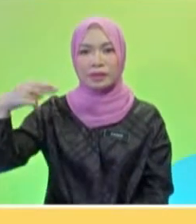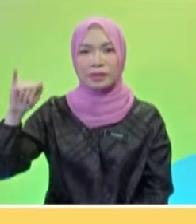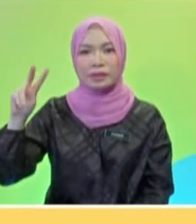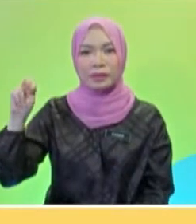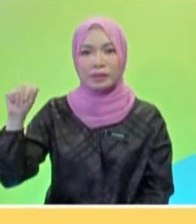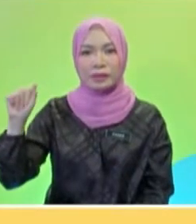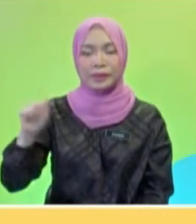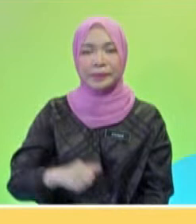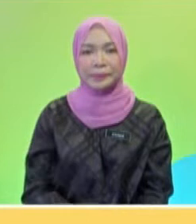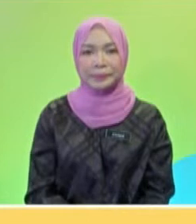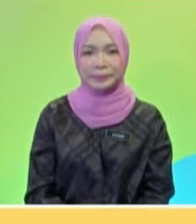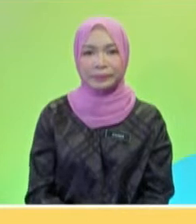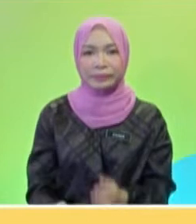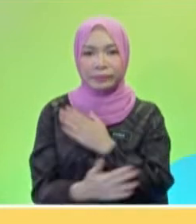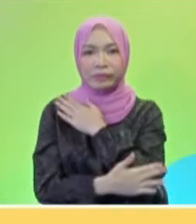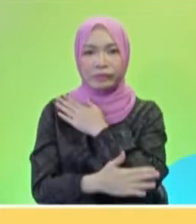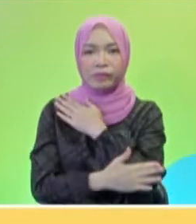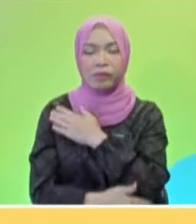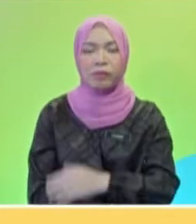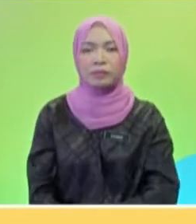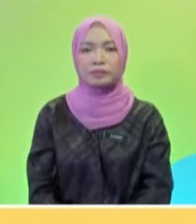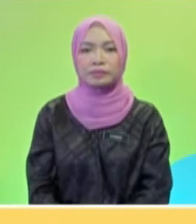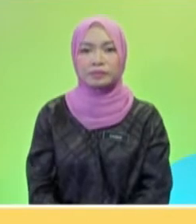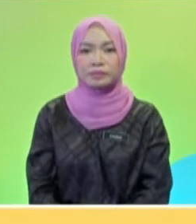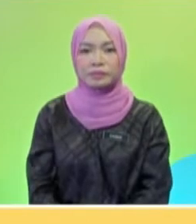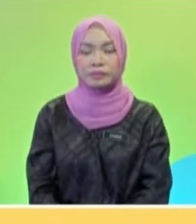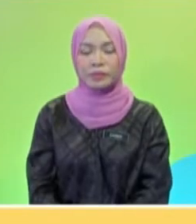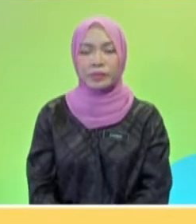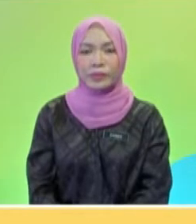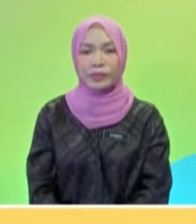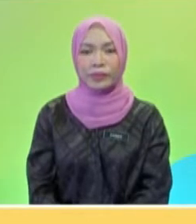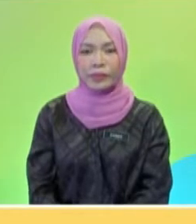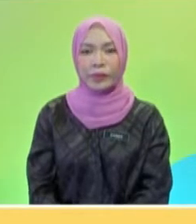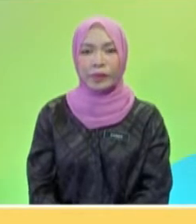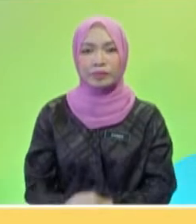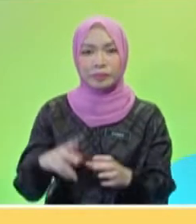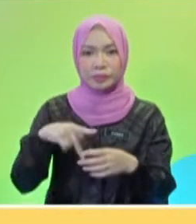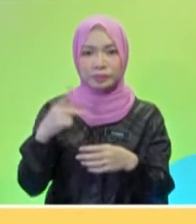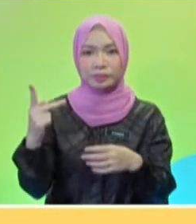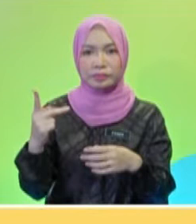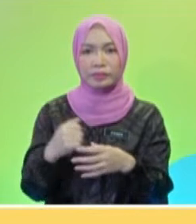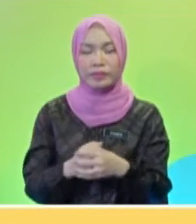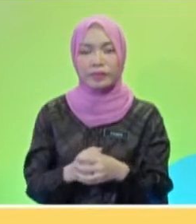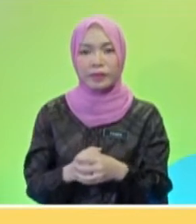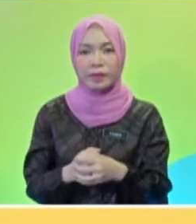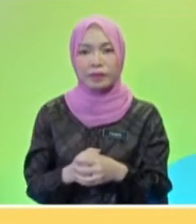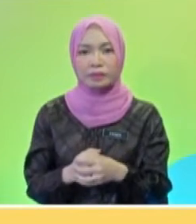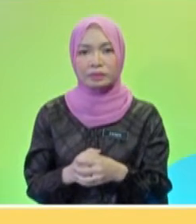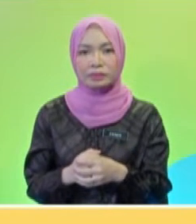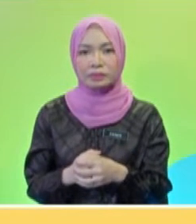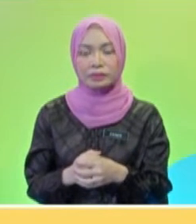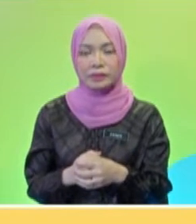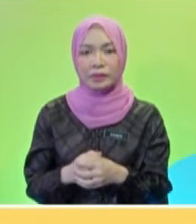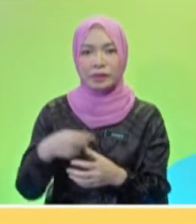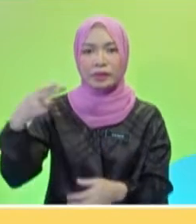tenaga air Kendati ae Dadi adem pangan terbesar di dunia ya oke itu rempang and hydroelectric ya soalnya